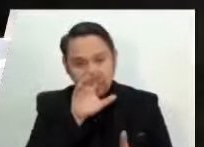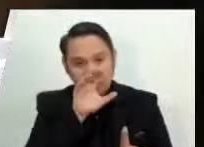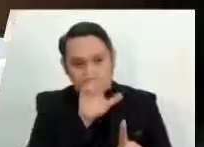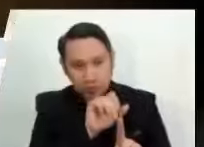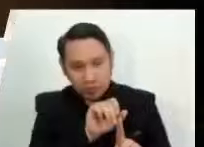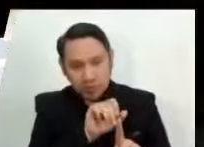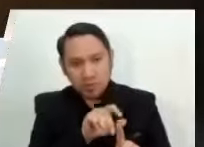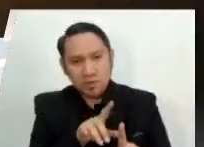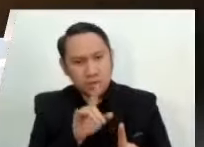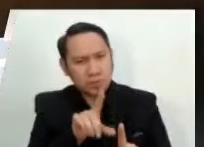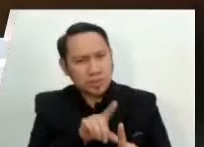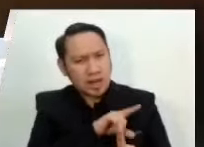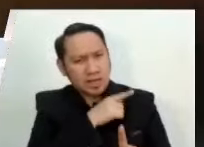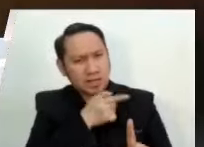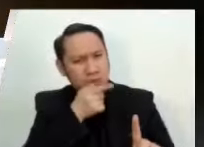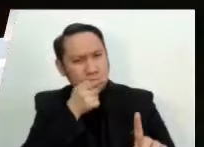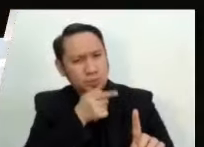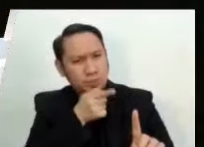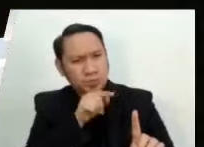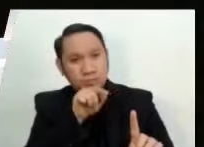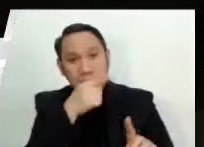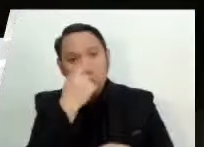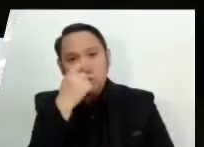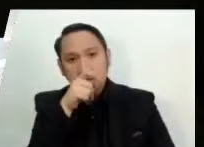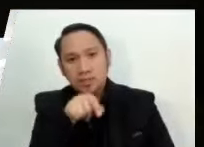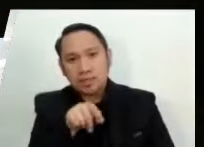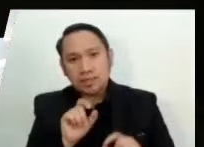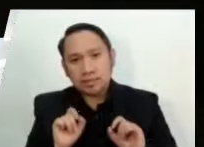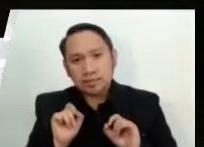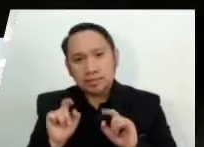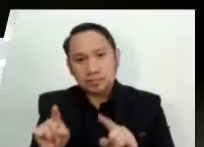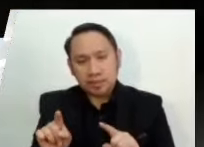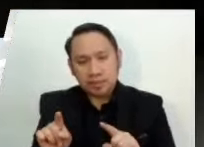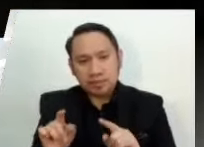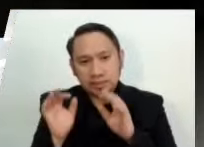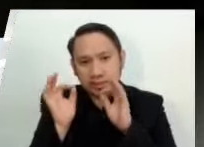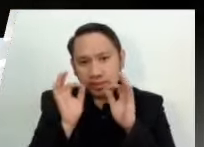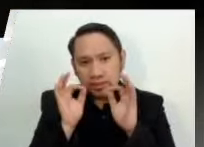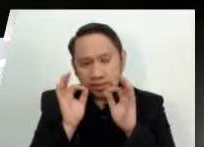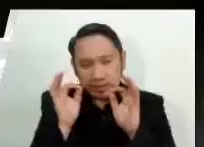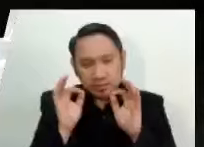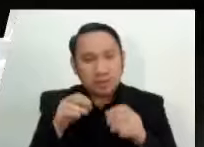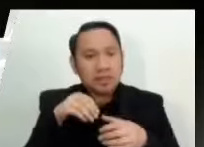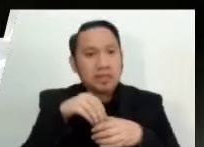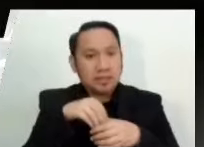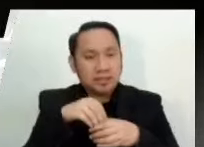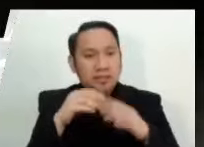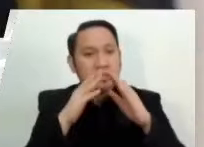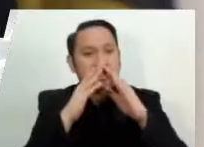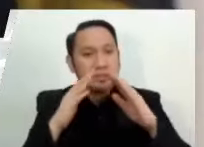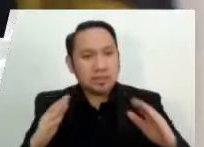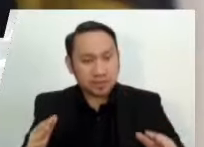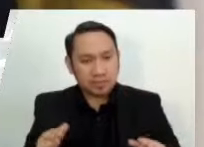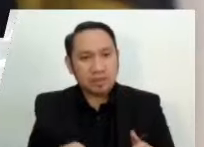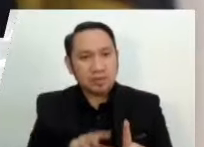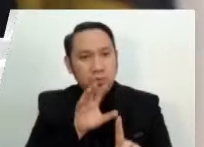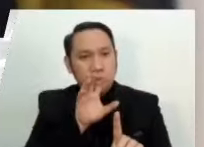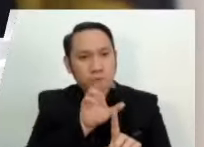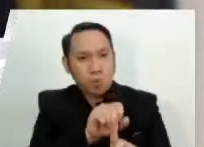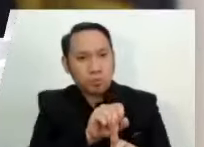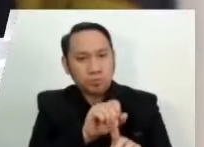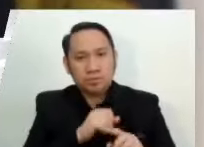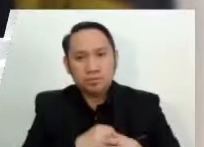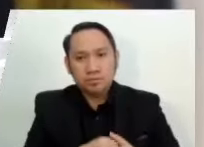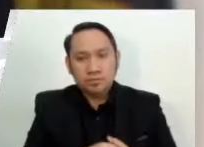ng ilegal na droga. Sa kanya mismong bahay sa Barangay San Roque, Antipolo City siya inaresto ng mga operatiba. Yung subject